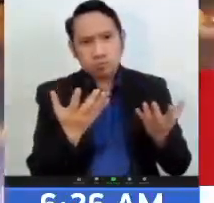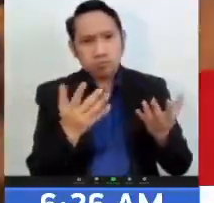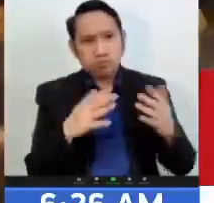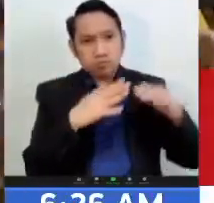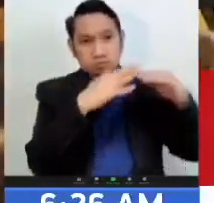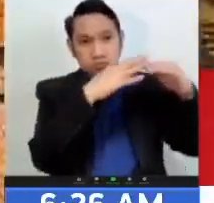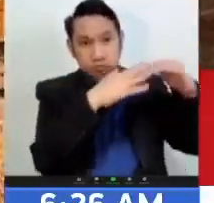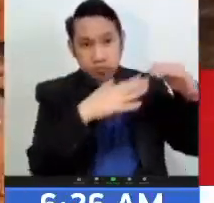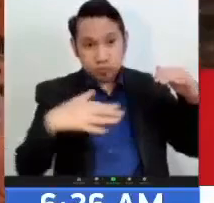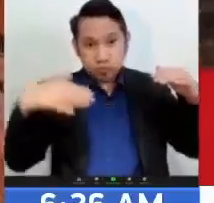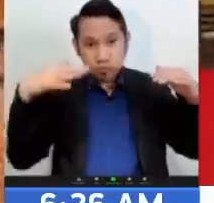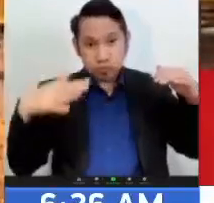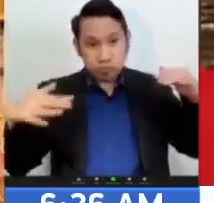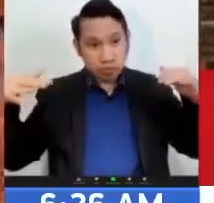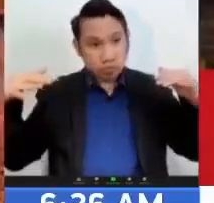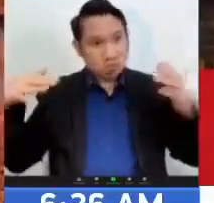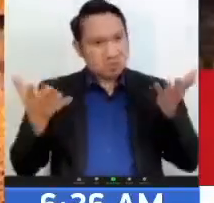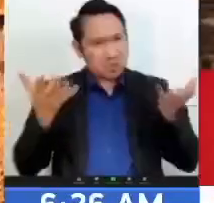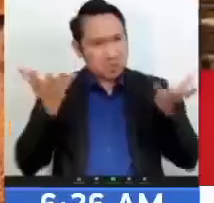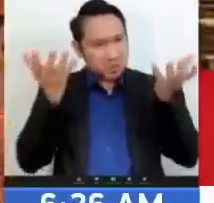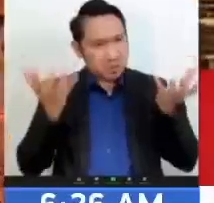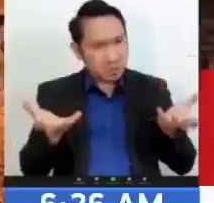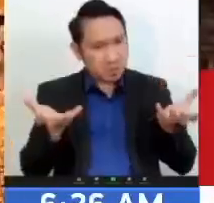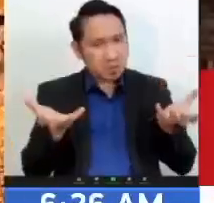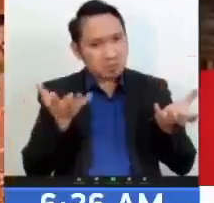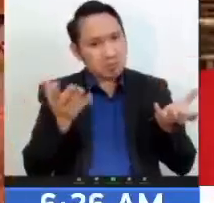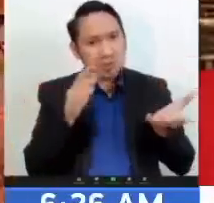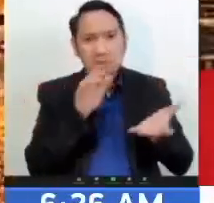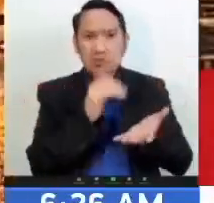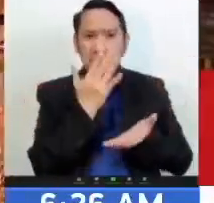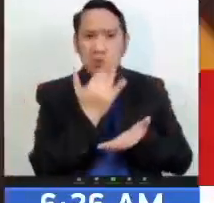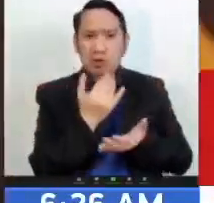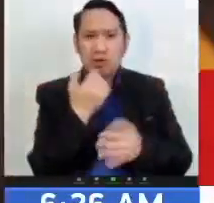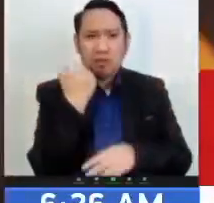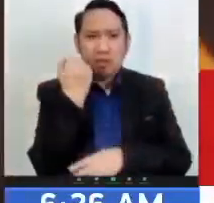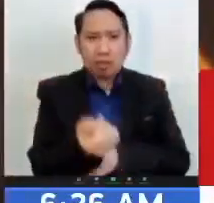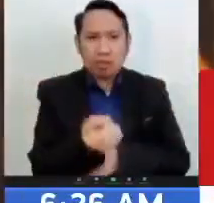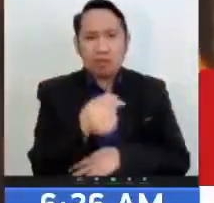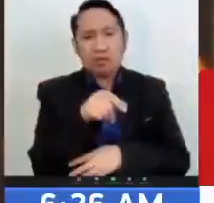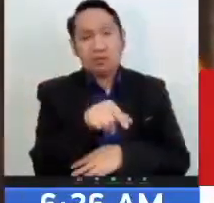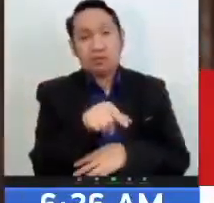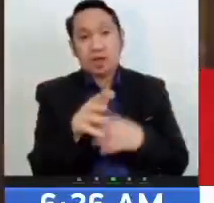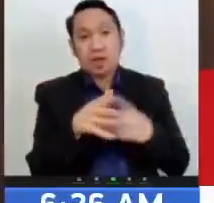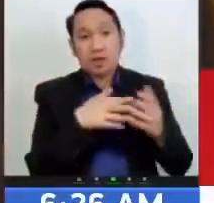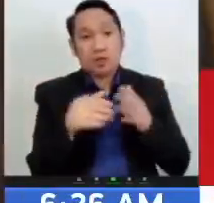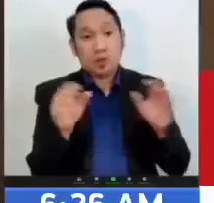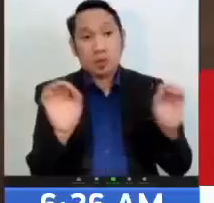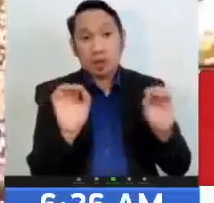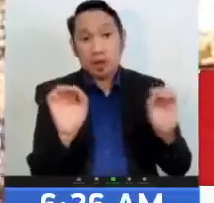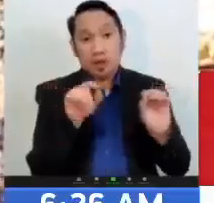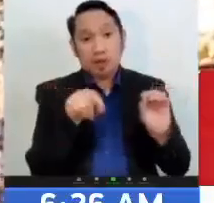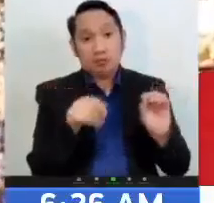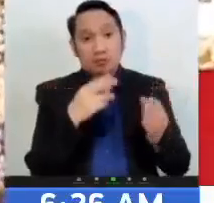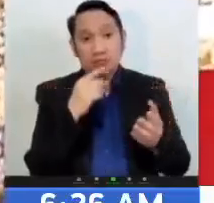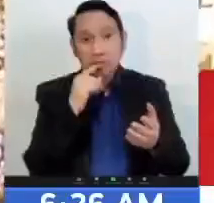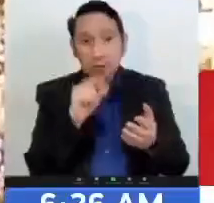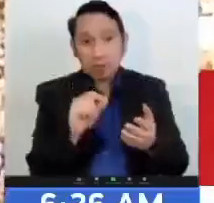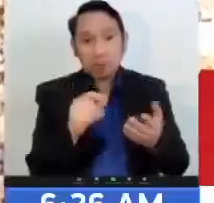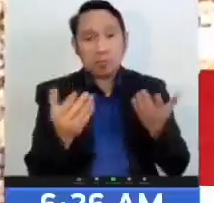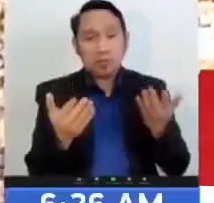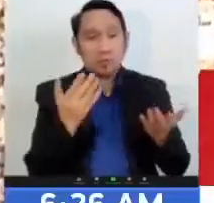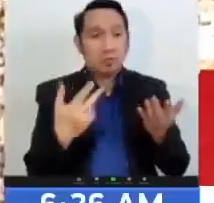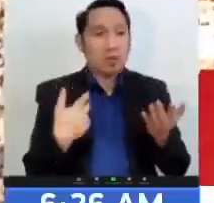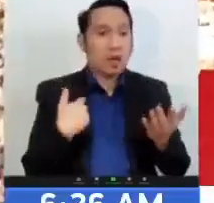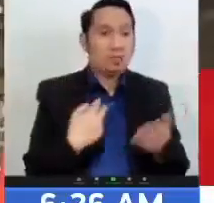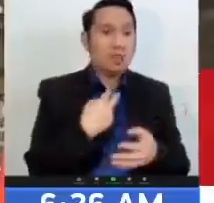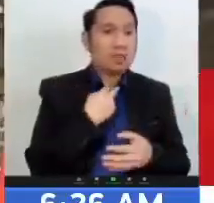kaya bumigay ang mga poste. At kahit walang report, kasama rin sa investigasyon kung may truck na sumabit sa mga kawad.